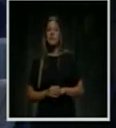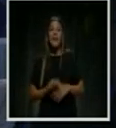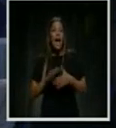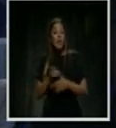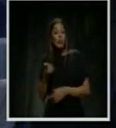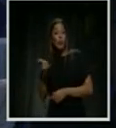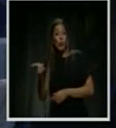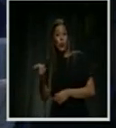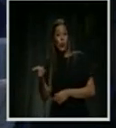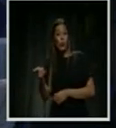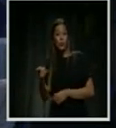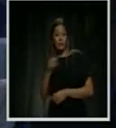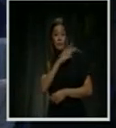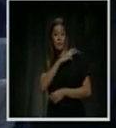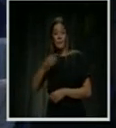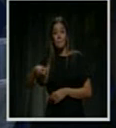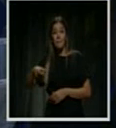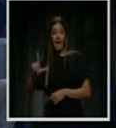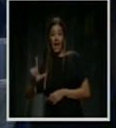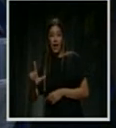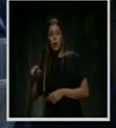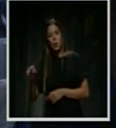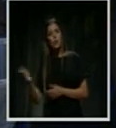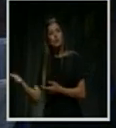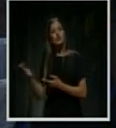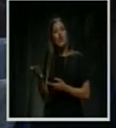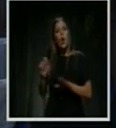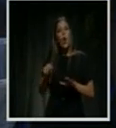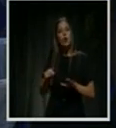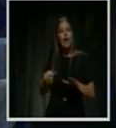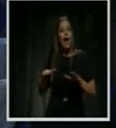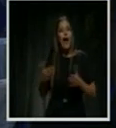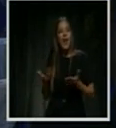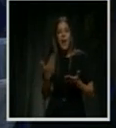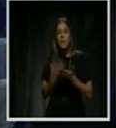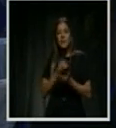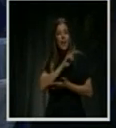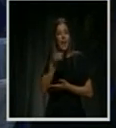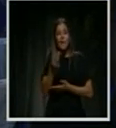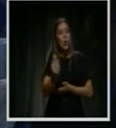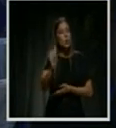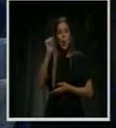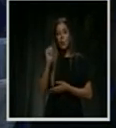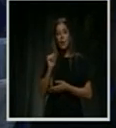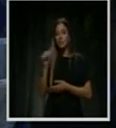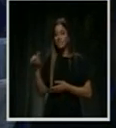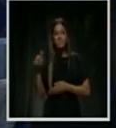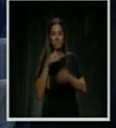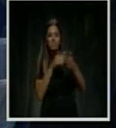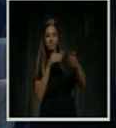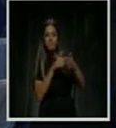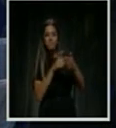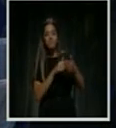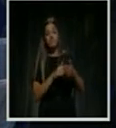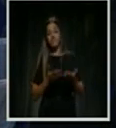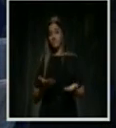għalih, ġi l-qorti biex iwaqqafna milli nġibu l-erba mit miljon lura. Kif